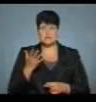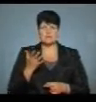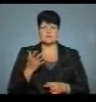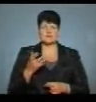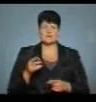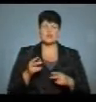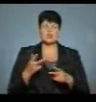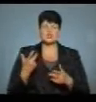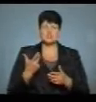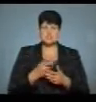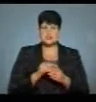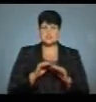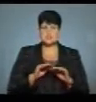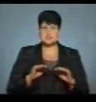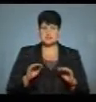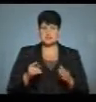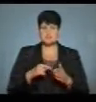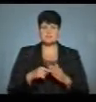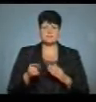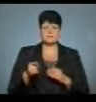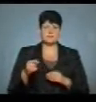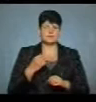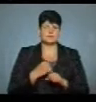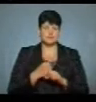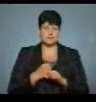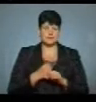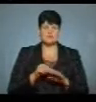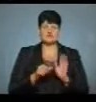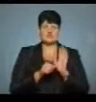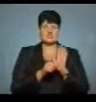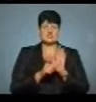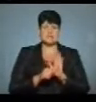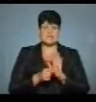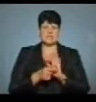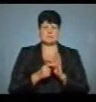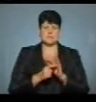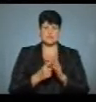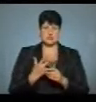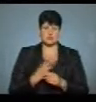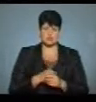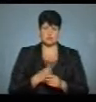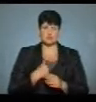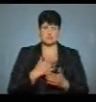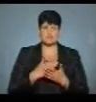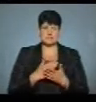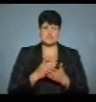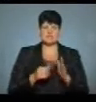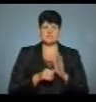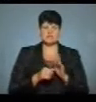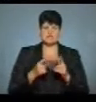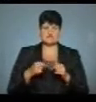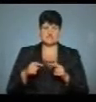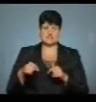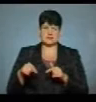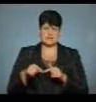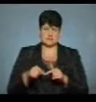місті Тернополі дітям, зокрема, проводяться в 6 кабінетах щеплень. У нас є 6 педіатричних відділень, біля одного